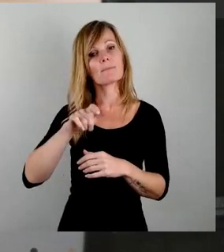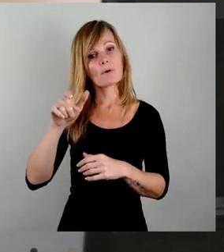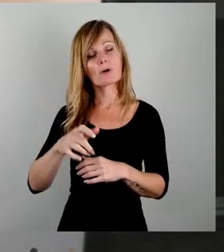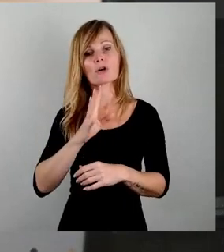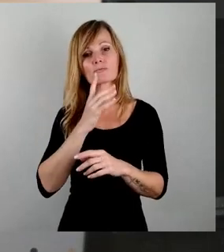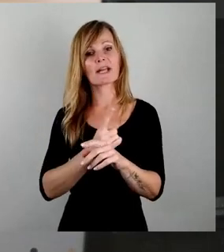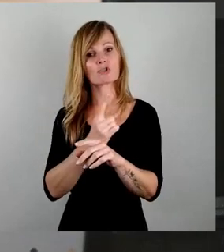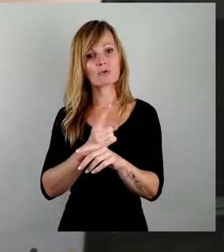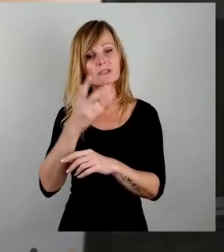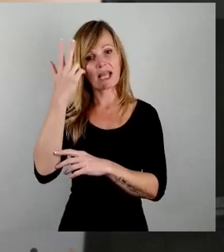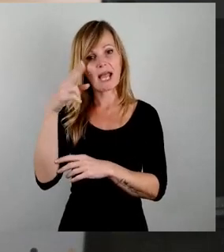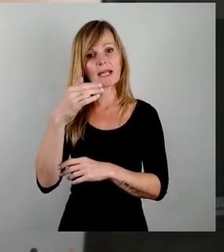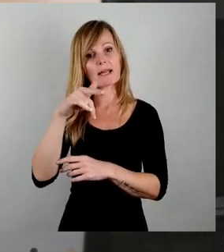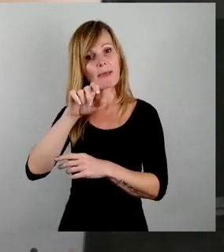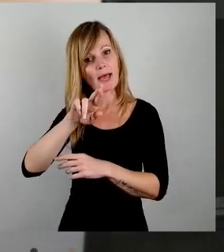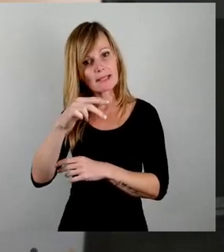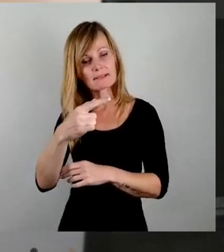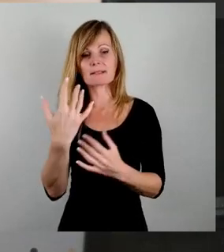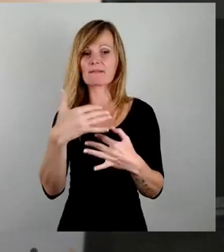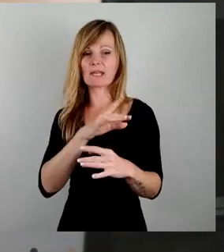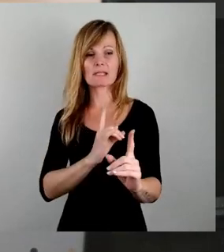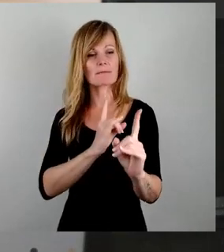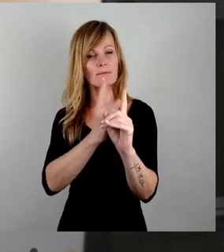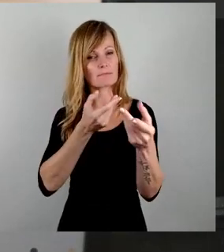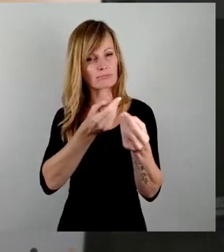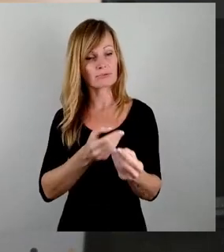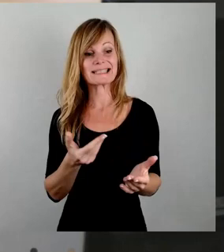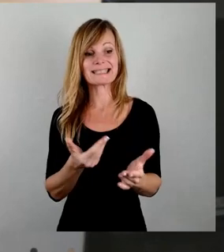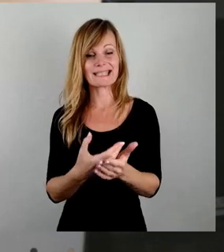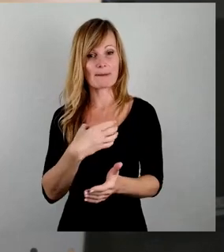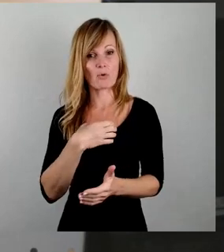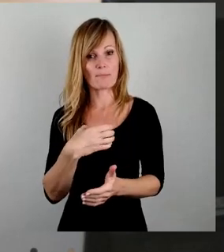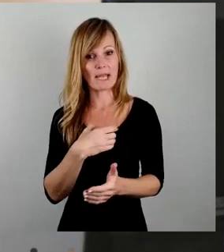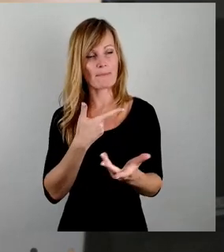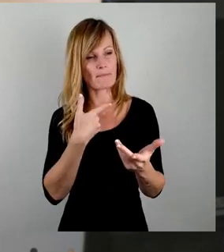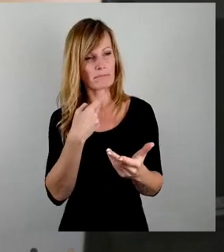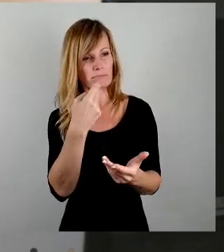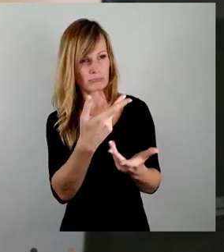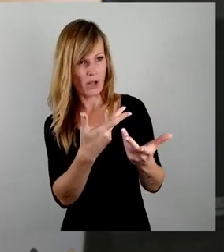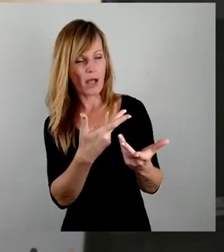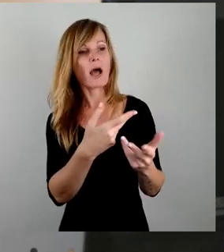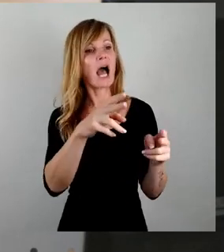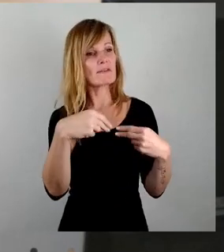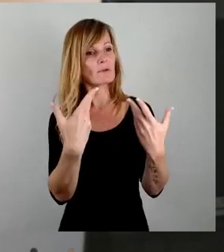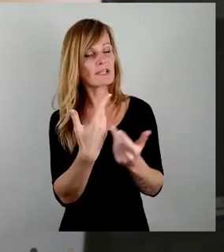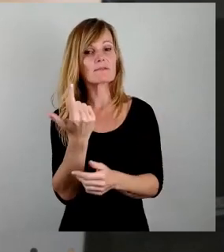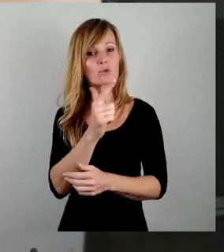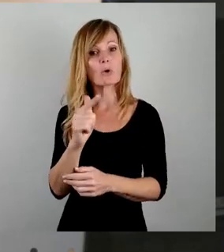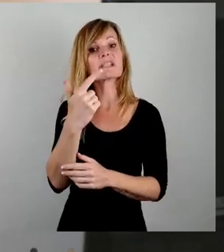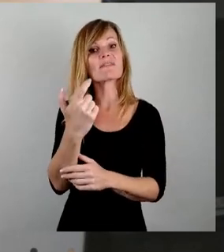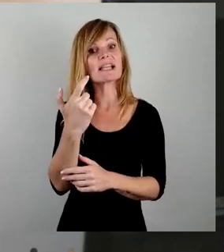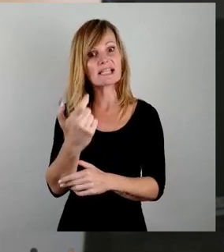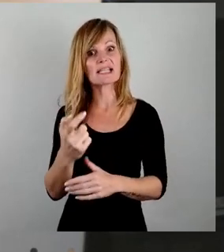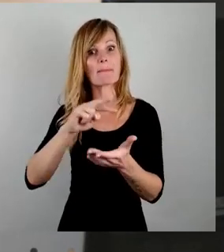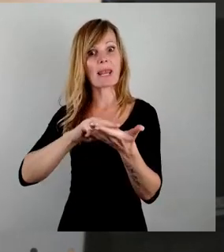Hilbert vorgesprochen, dieses Problem angesprochen und die Antwort bekommen, es würde 2020 in die